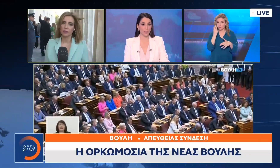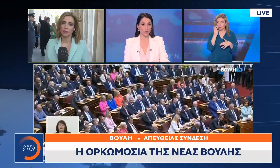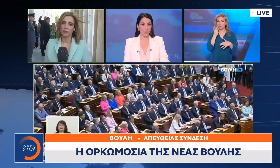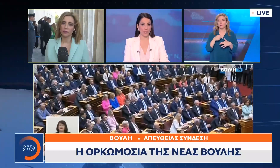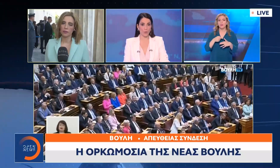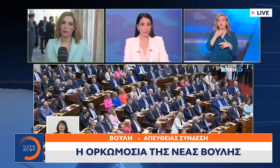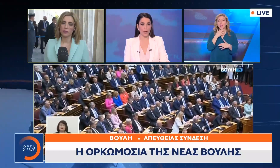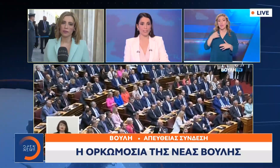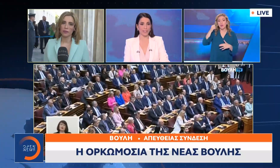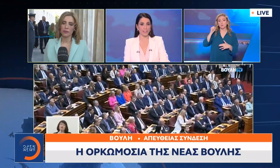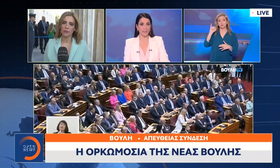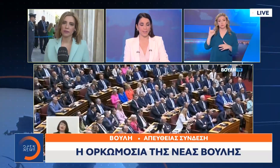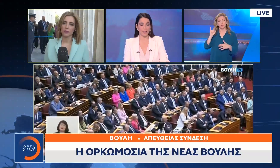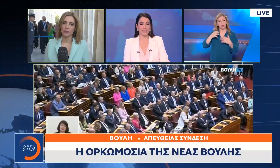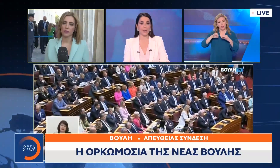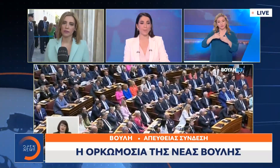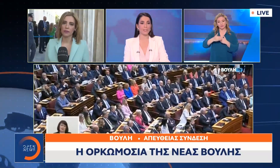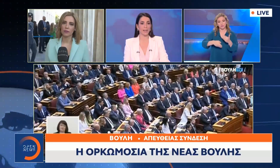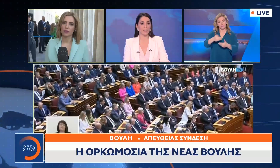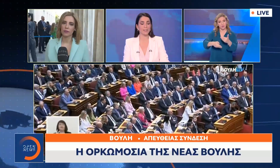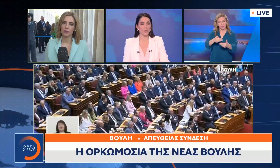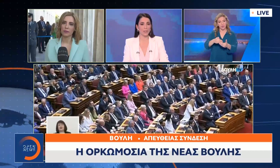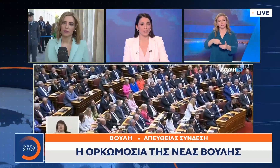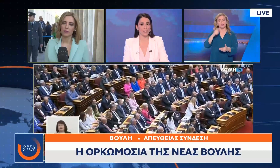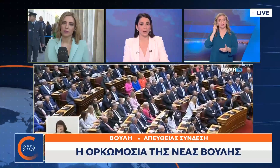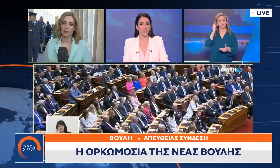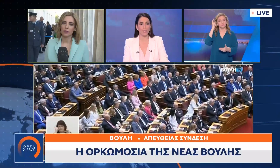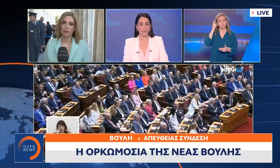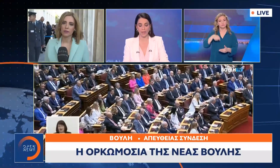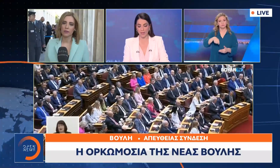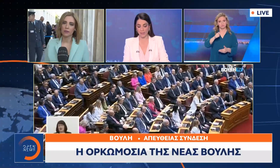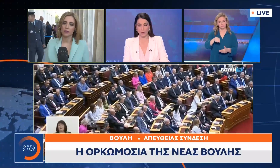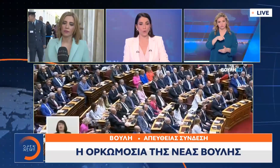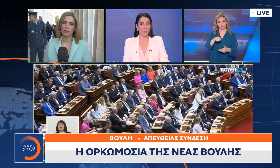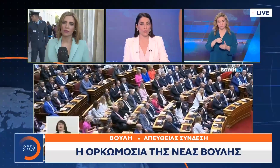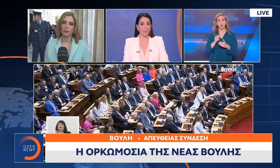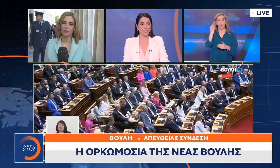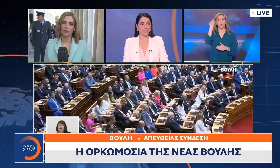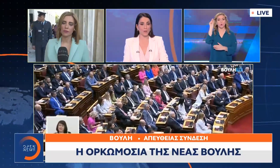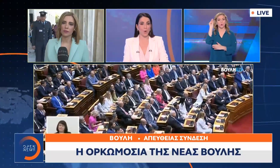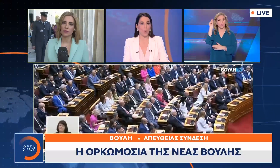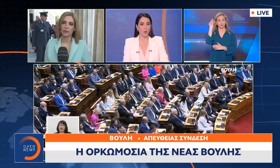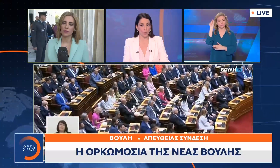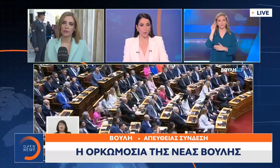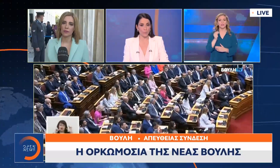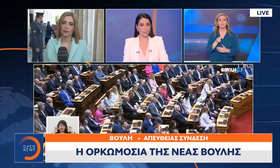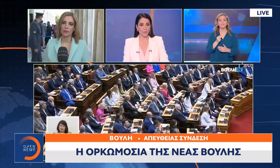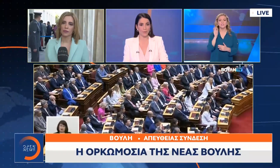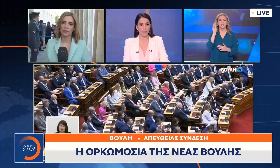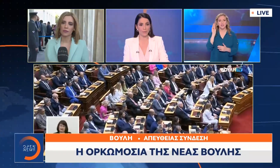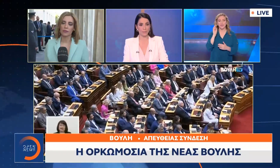τον Αρχιεπίσκοπο Ιερώνυμο να ξεκινήσει τη διαδικασία που μας έλεγες και σε νωρίτερα, Στέλλα, δηλαδή την ορκομοσία με χριστιανικό